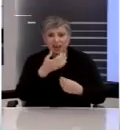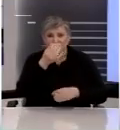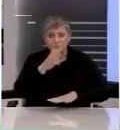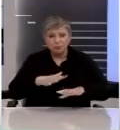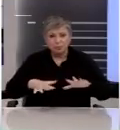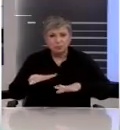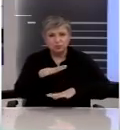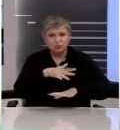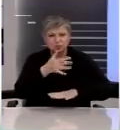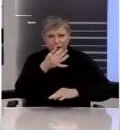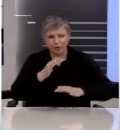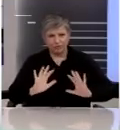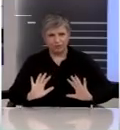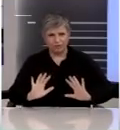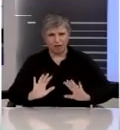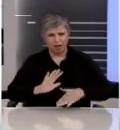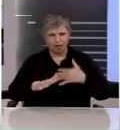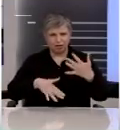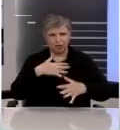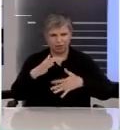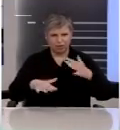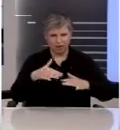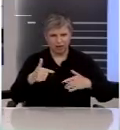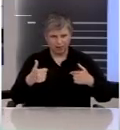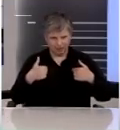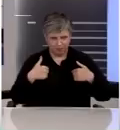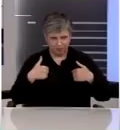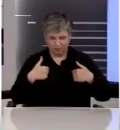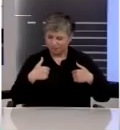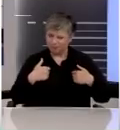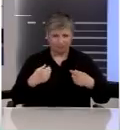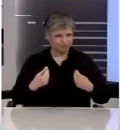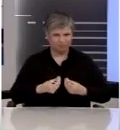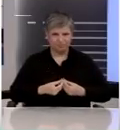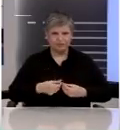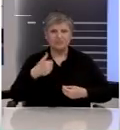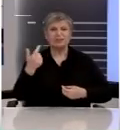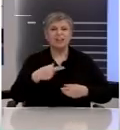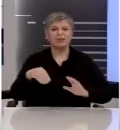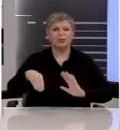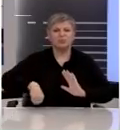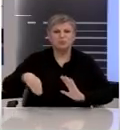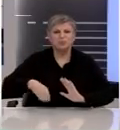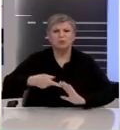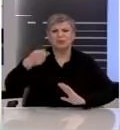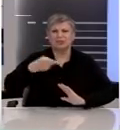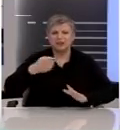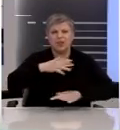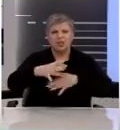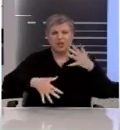Δεν είναι δικός μας φυσικός χώρος ο βούρκος των σκανδάλων, των χρηματισμών, της μίζας, της διαπλοκής και της